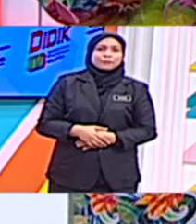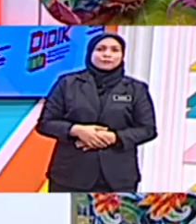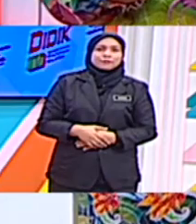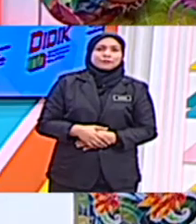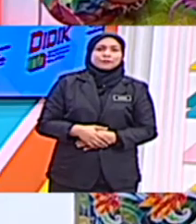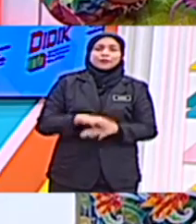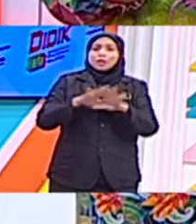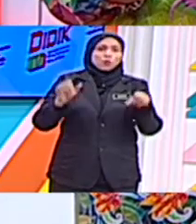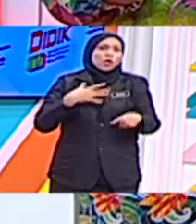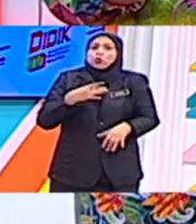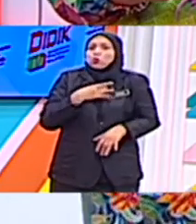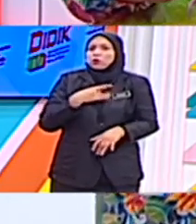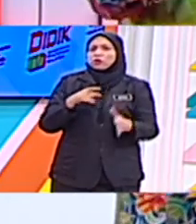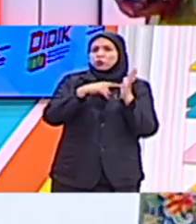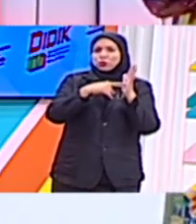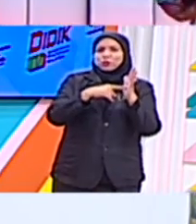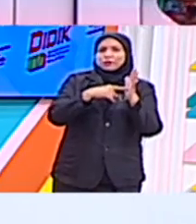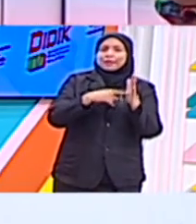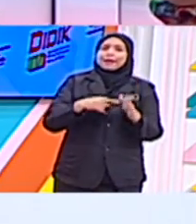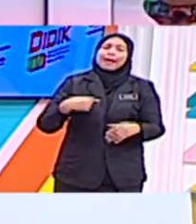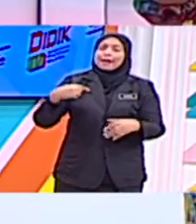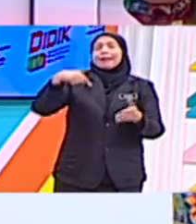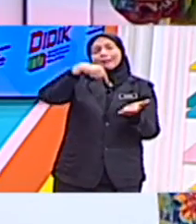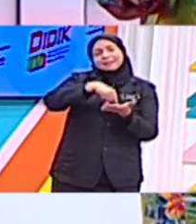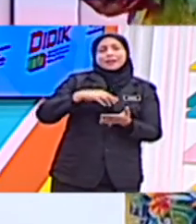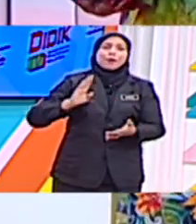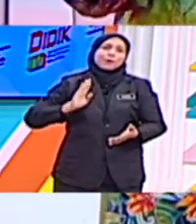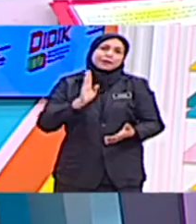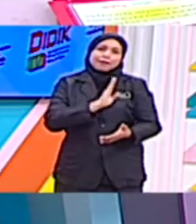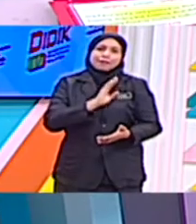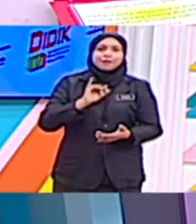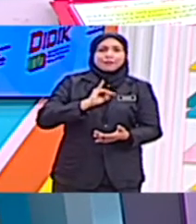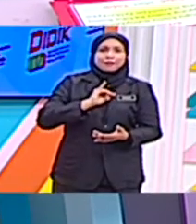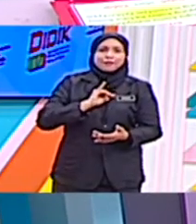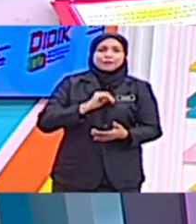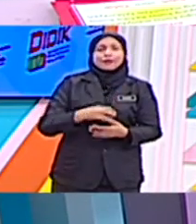boleh. Suka-suka hati nak tunjuk, ini payudara saya. Ini punggung saya.